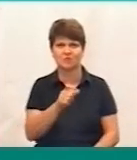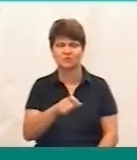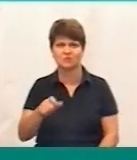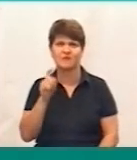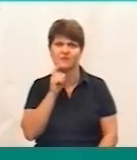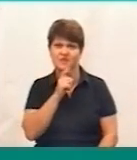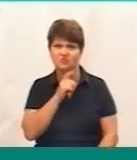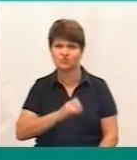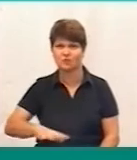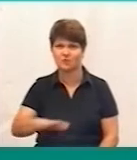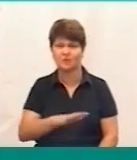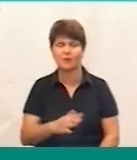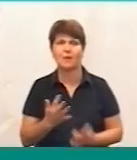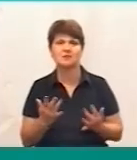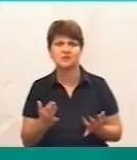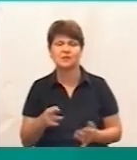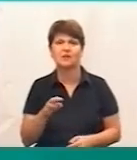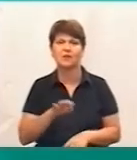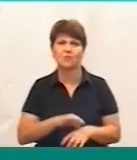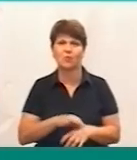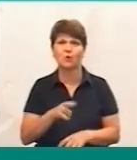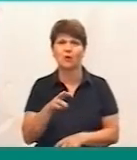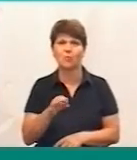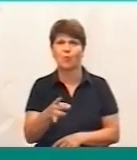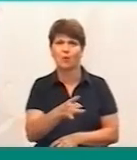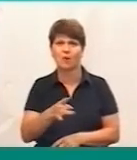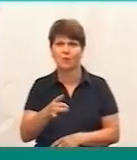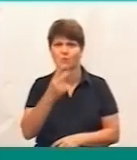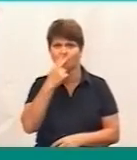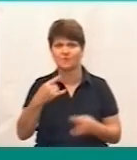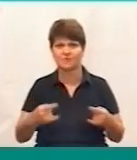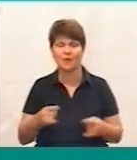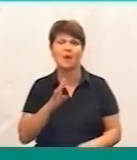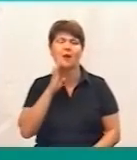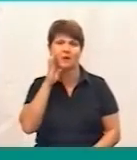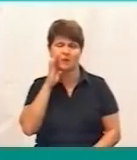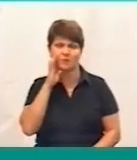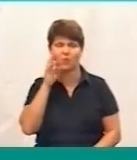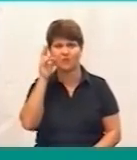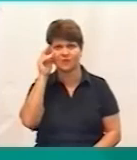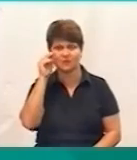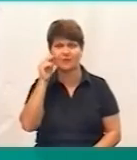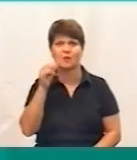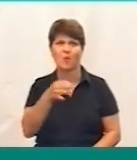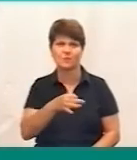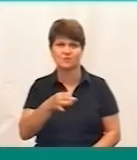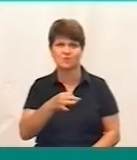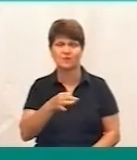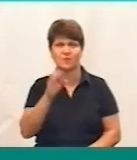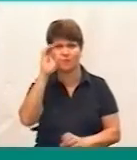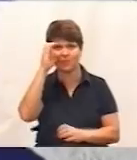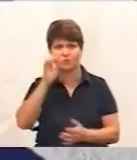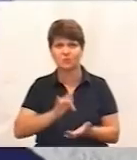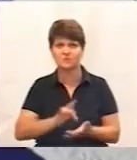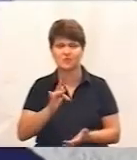Вінниччини. Де і скільки хворих по районах, ви зараз бачите на екрані. Це ранкові дані обласного лабораторного центру.